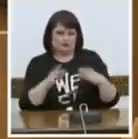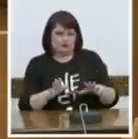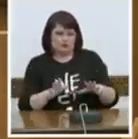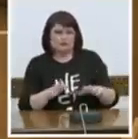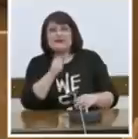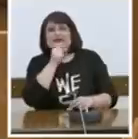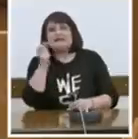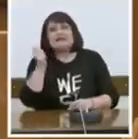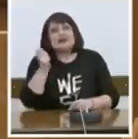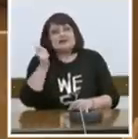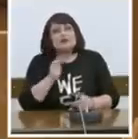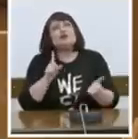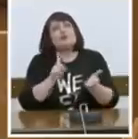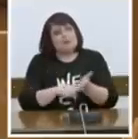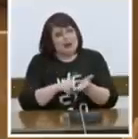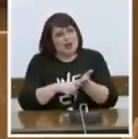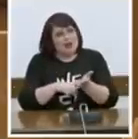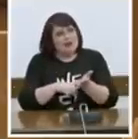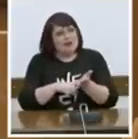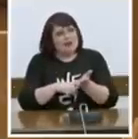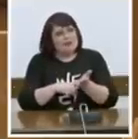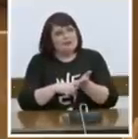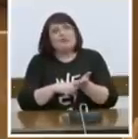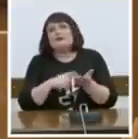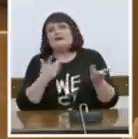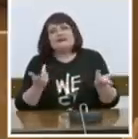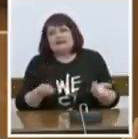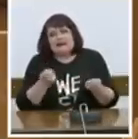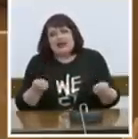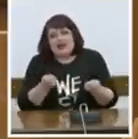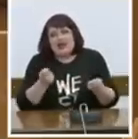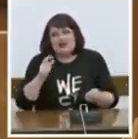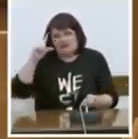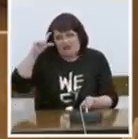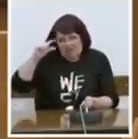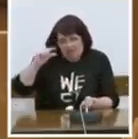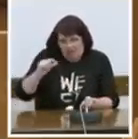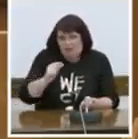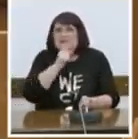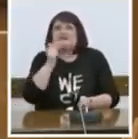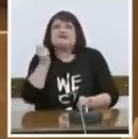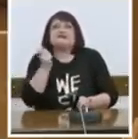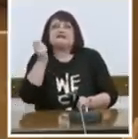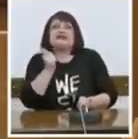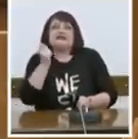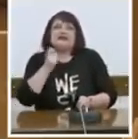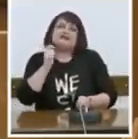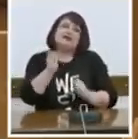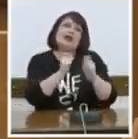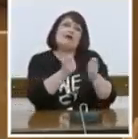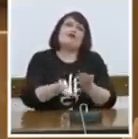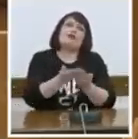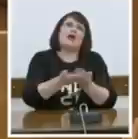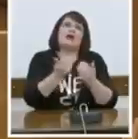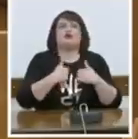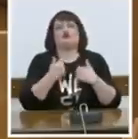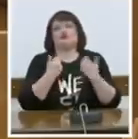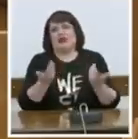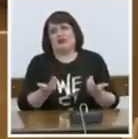οι συνταξιούχοι να υποστηρίζουν με τις πενιχρές συντάξεις τους τις νεότερες γενιές. Θέλουμε